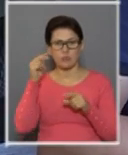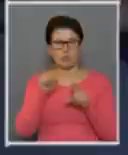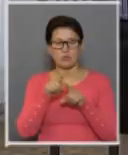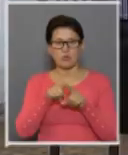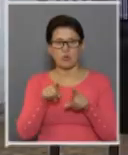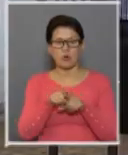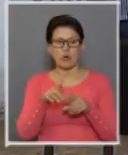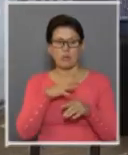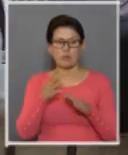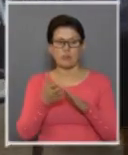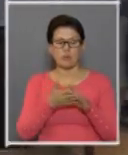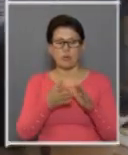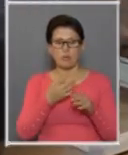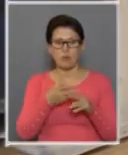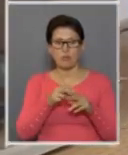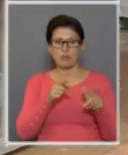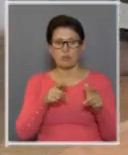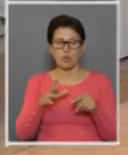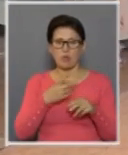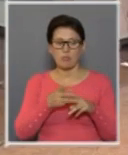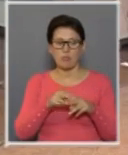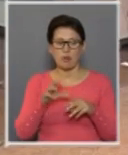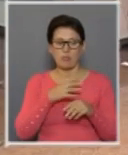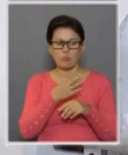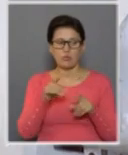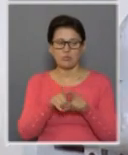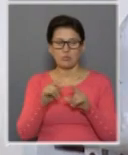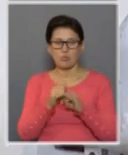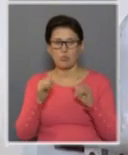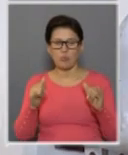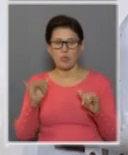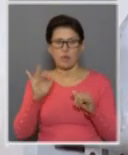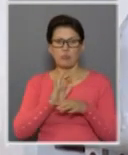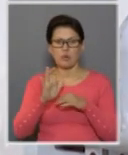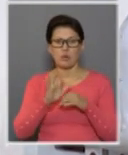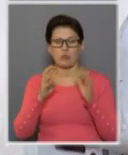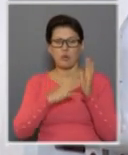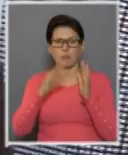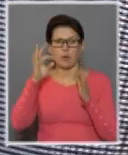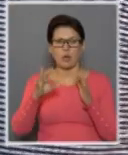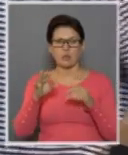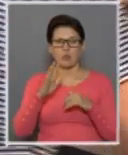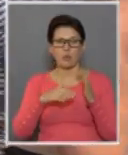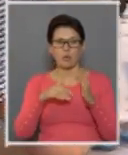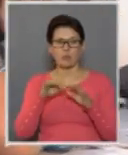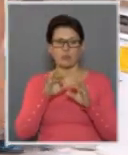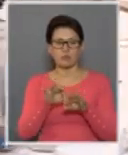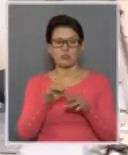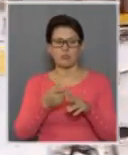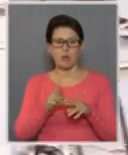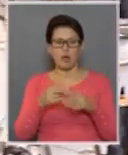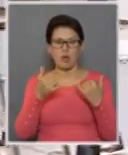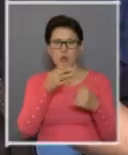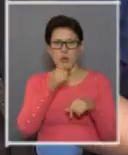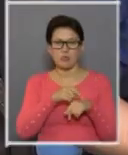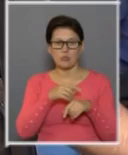қалып. Кейіннен Берікжан шеберханасын кеңейткен екен. Өндірістің 90%-ын қолмен атқаратындықтан